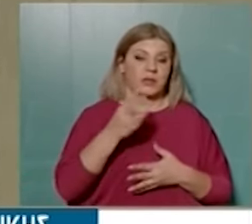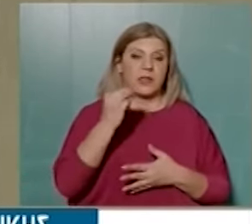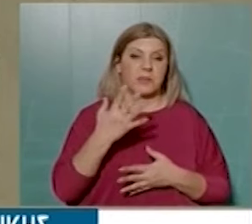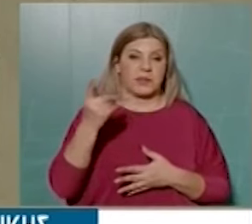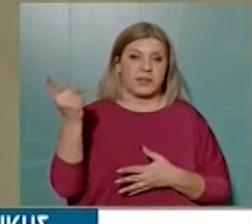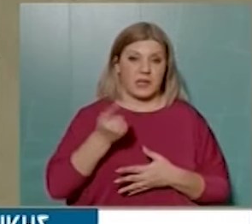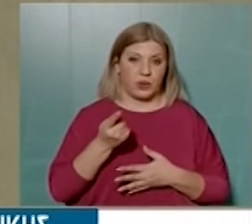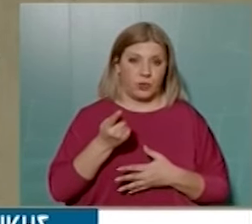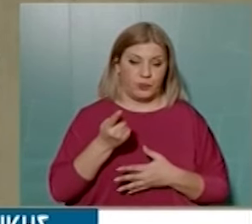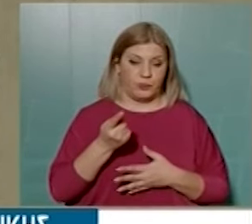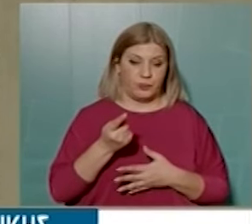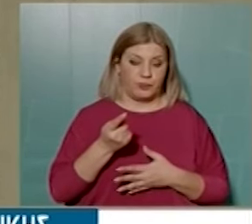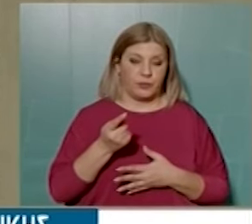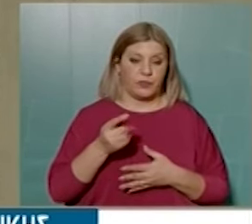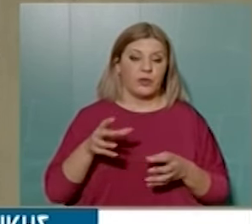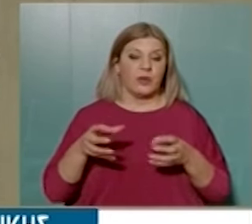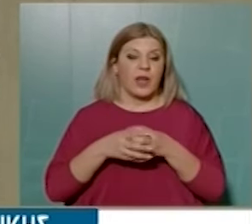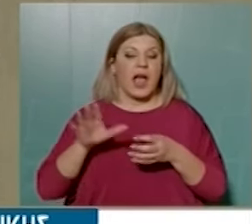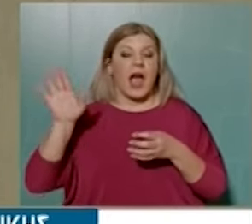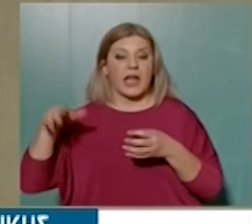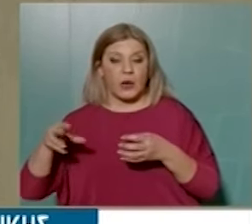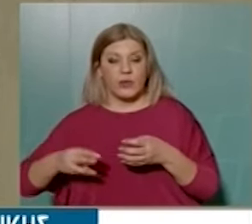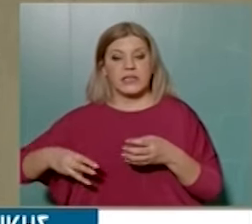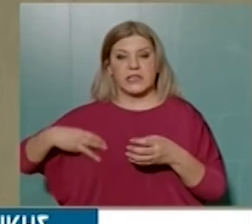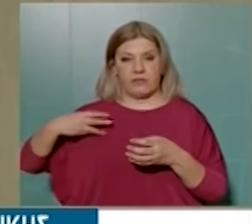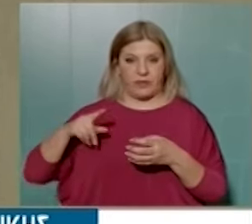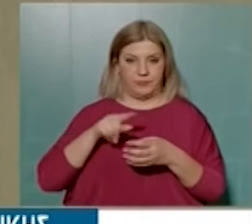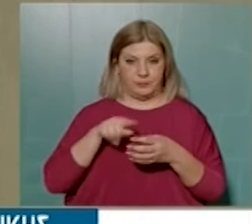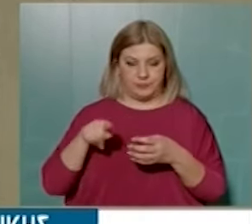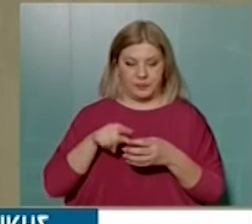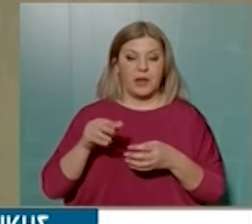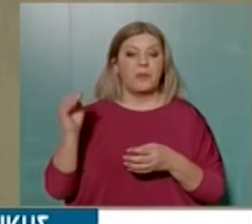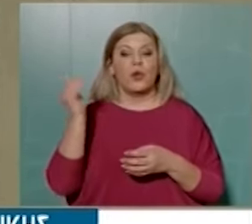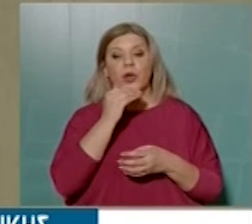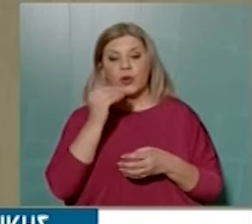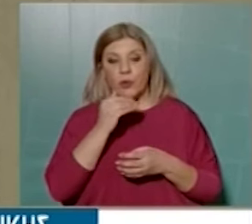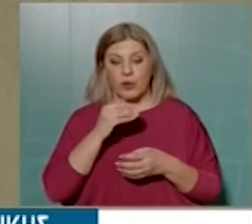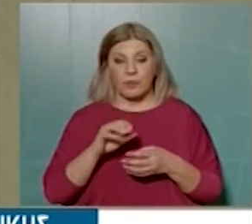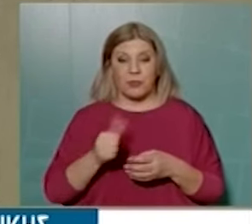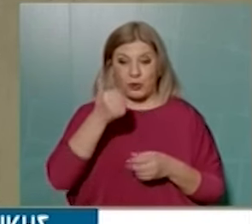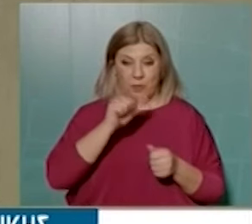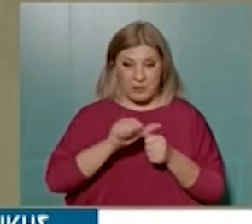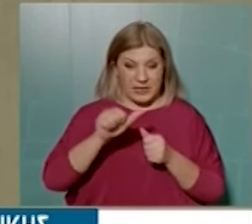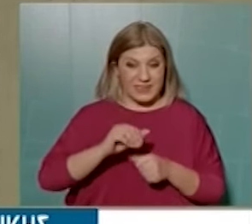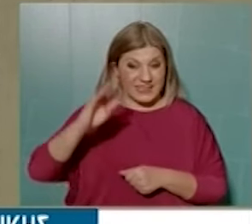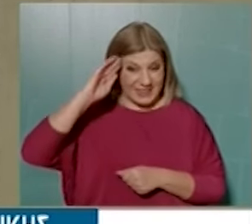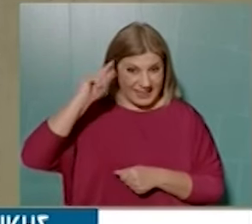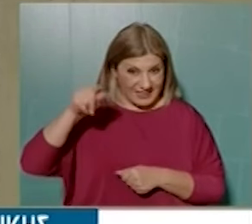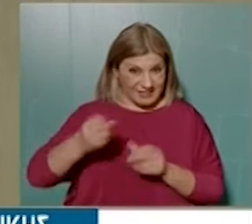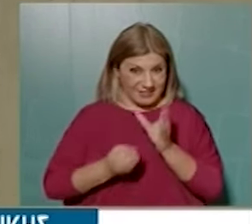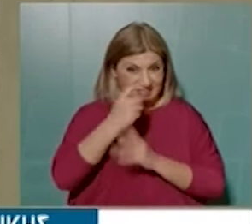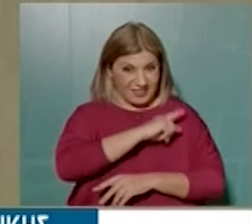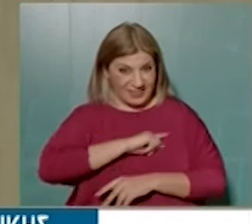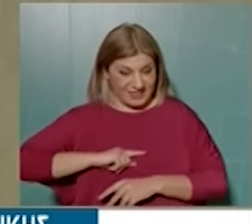35% οι παρατάξεις των κυρίων αγγελούδη και ζέρβα πολύ γρήγορα μόλις τον πρώτο μήνα της θητείας της νέας